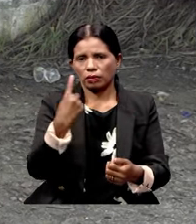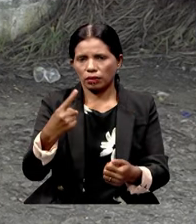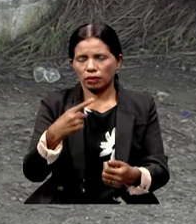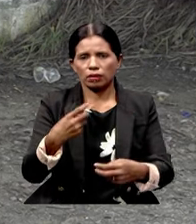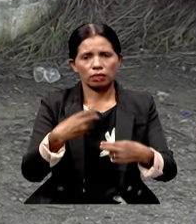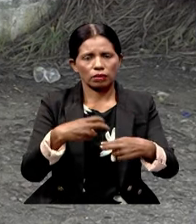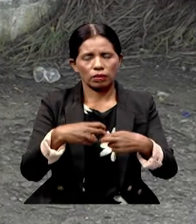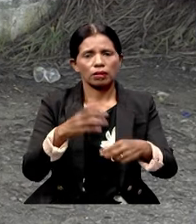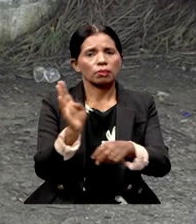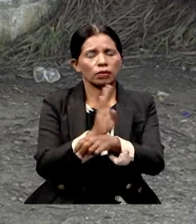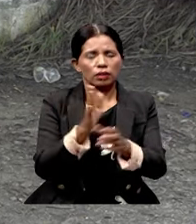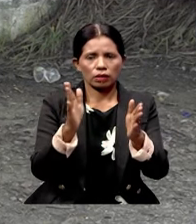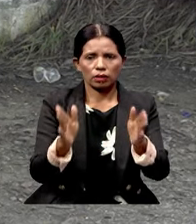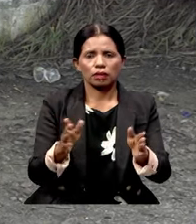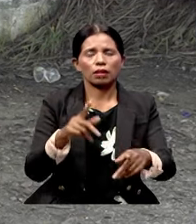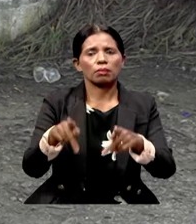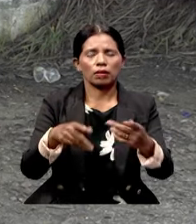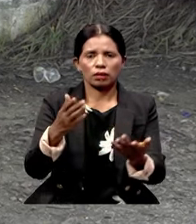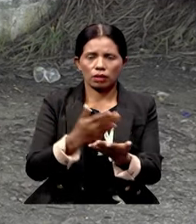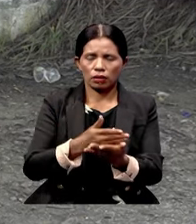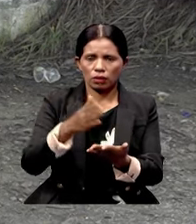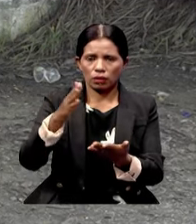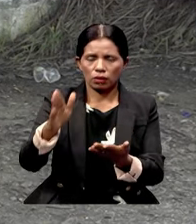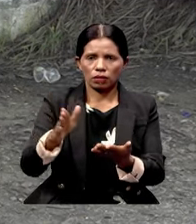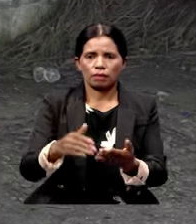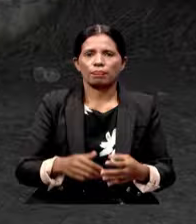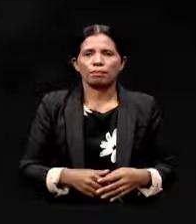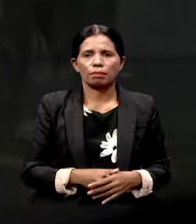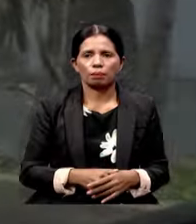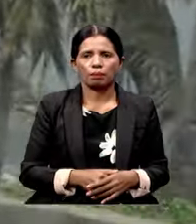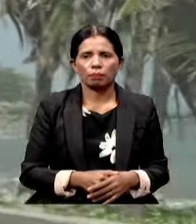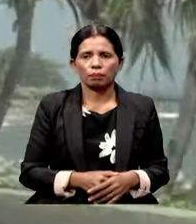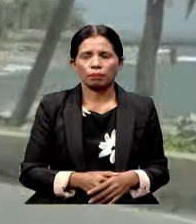ba negosiante kik nomas comprador sira nebe bit lato.